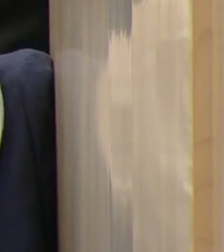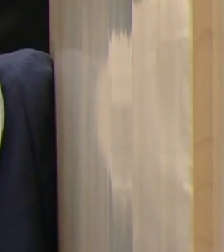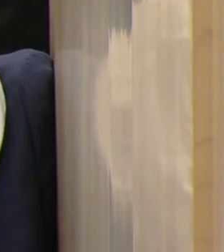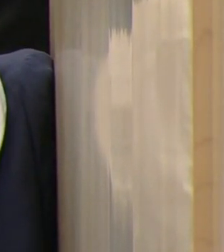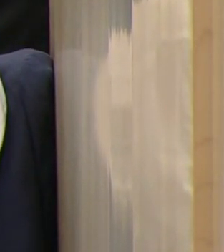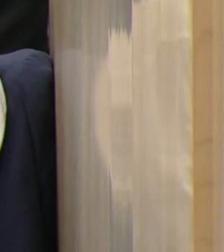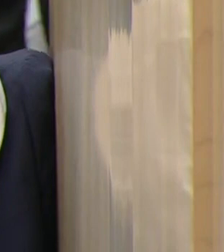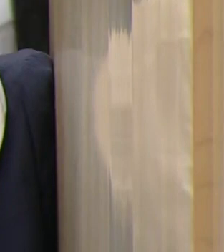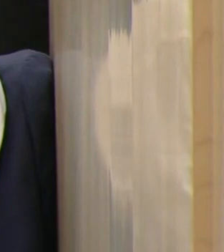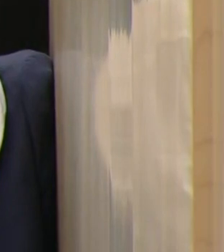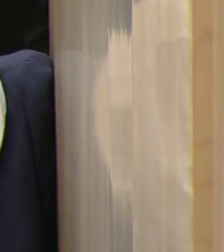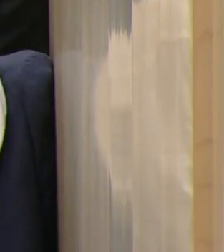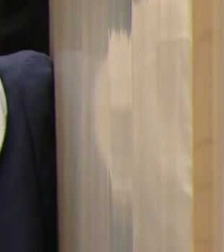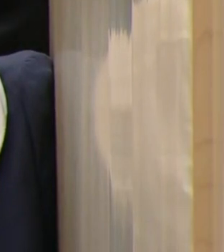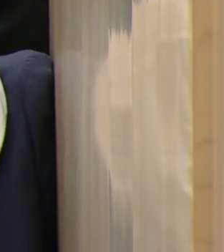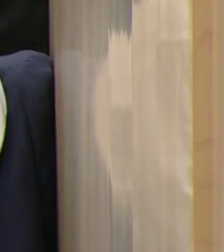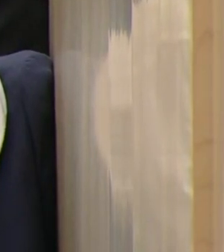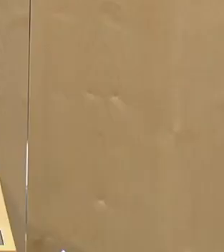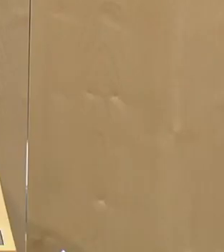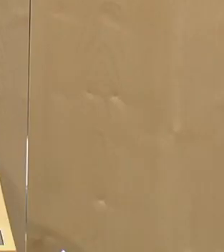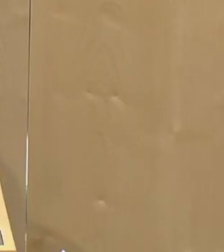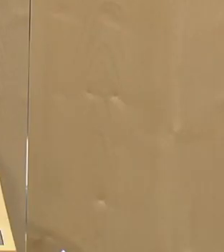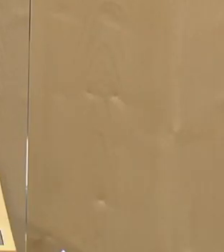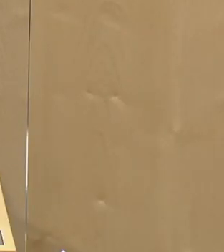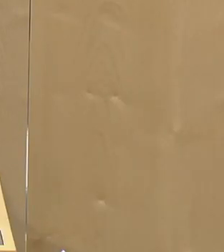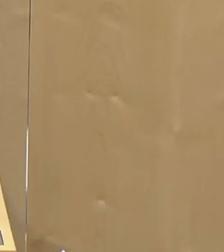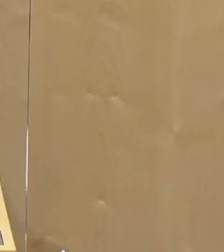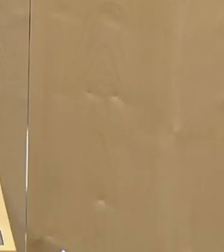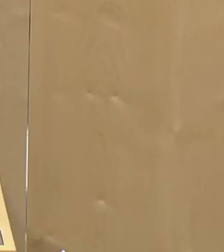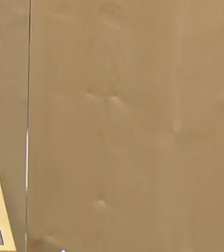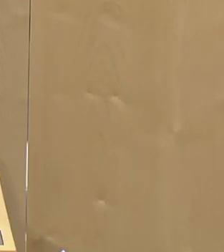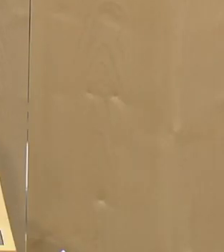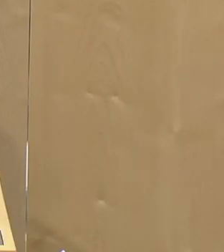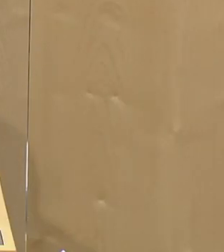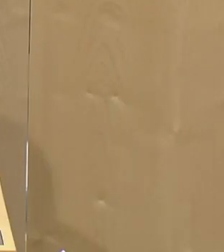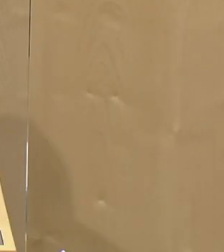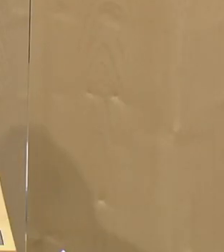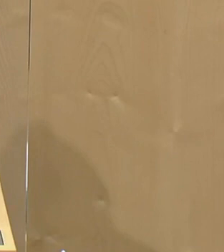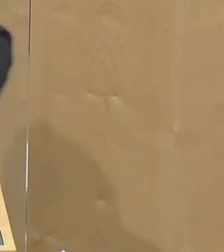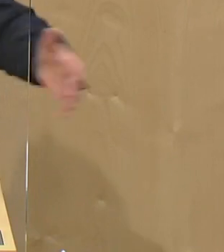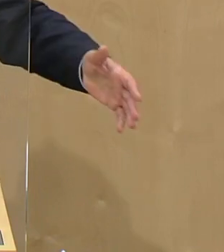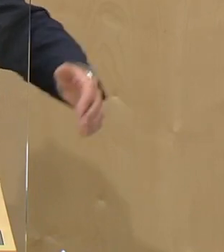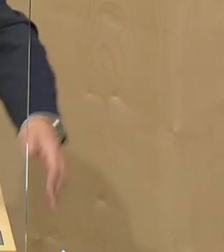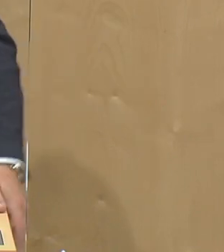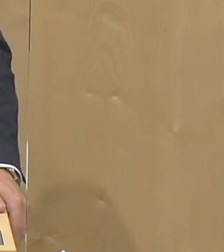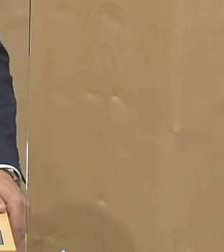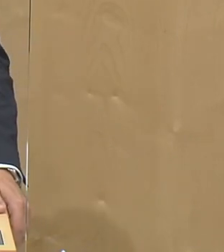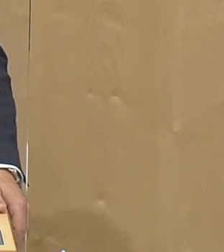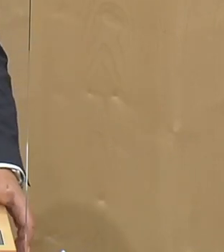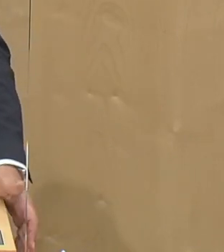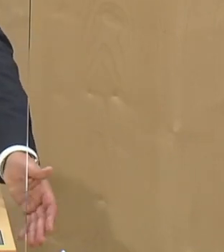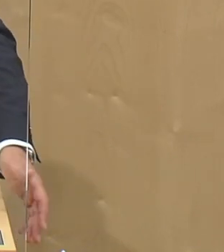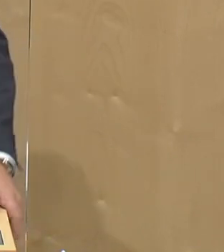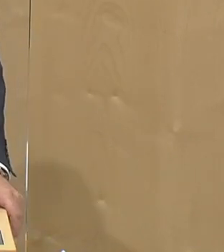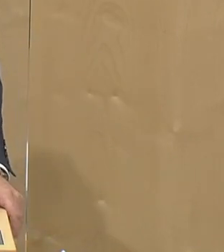Aber offensichtlich haben Sie das nicht getan, denn Sie sind hier Antworten schuldig geblieben. Genauso, wie ich den Eindruck habe, dass